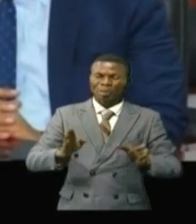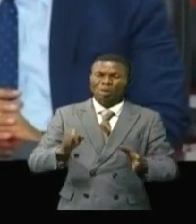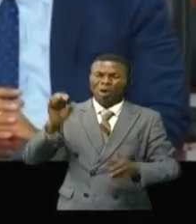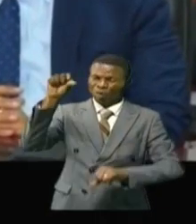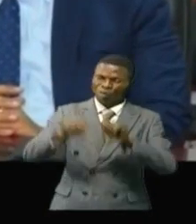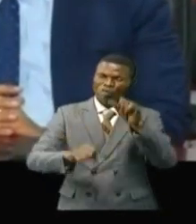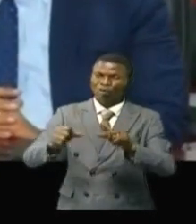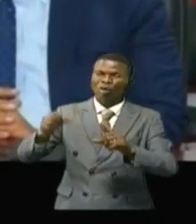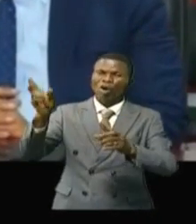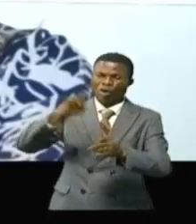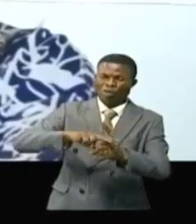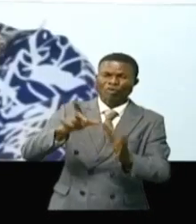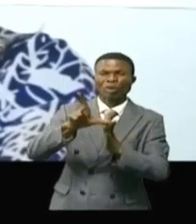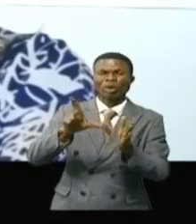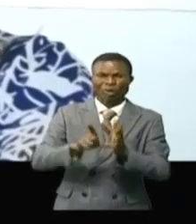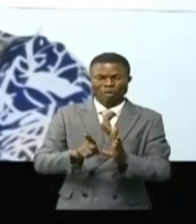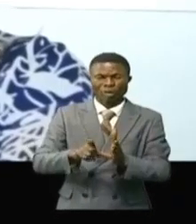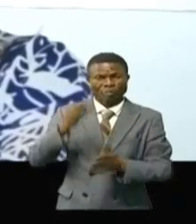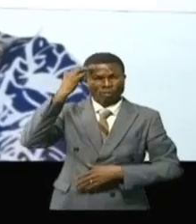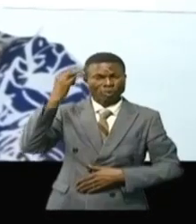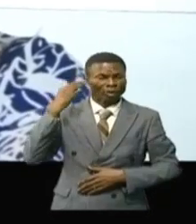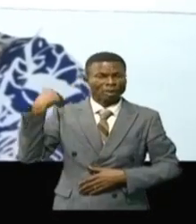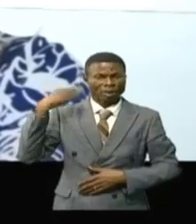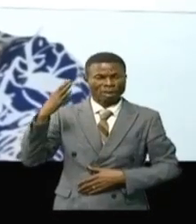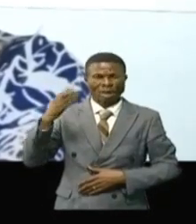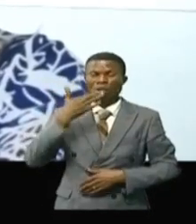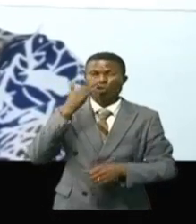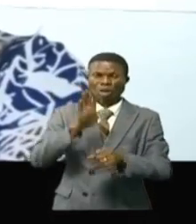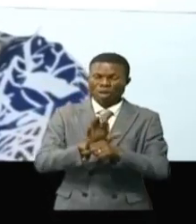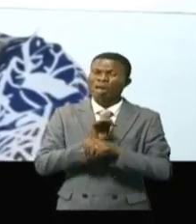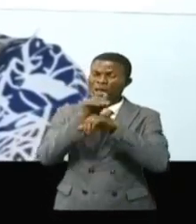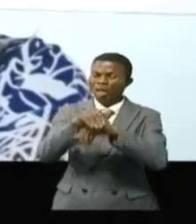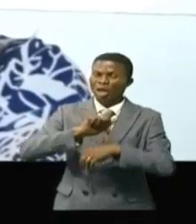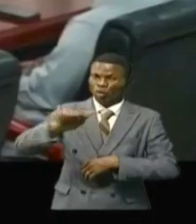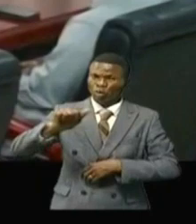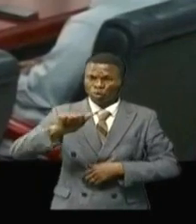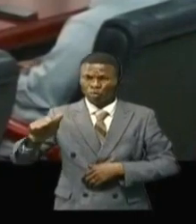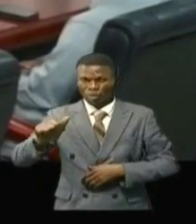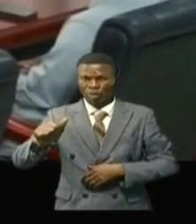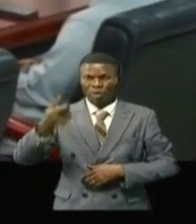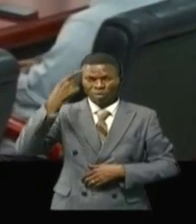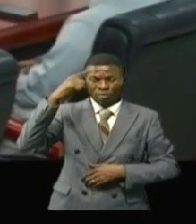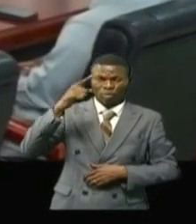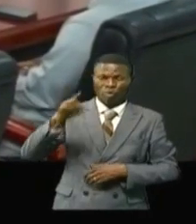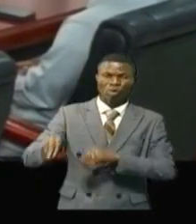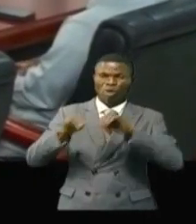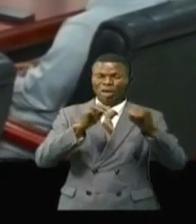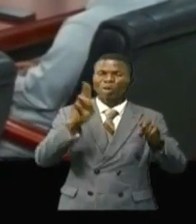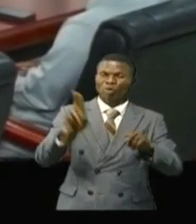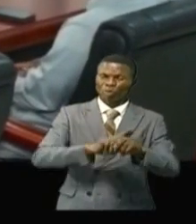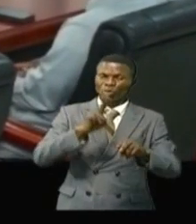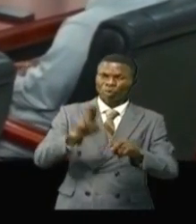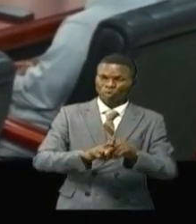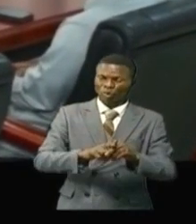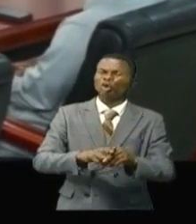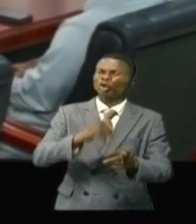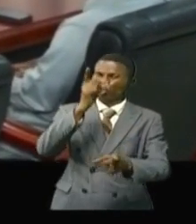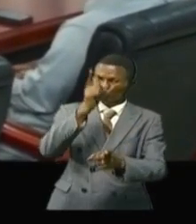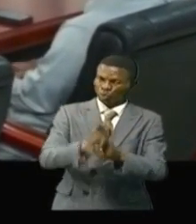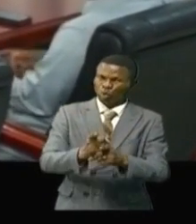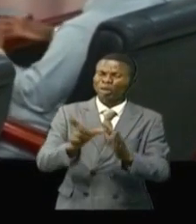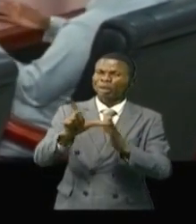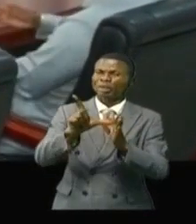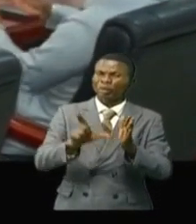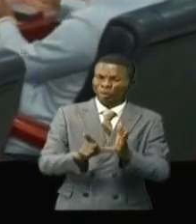violent la loi. Par ailleurs, le ministre d'État a promis de s'impliquer personnellement dans la mise en application inconditionnelle de la